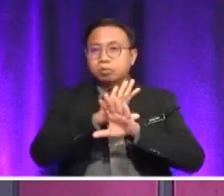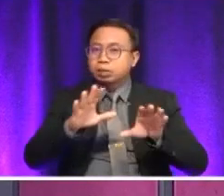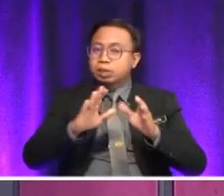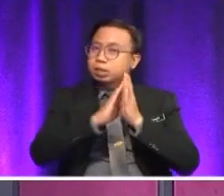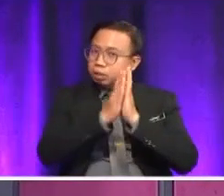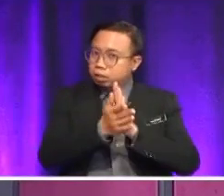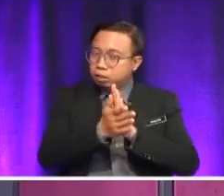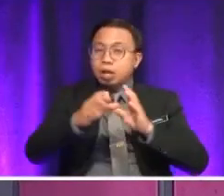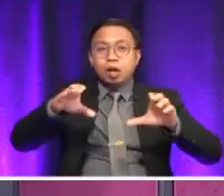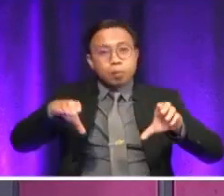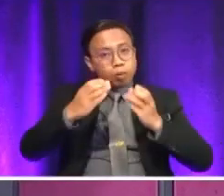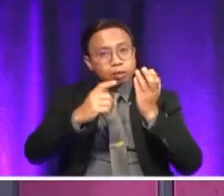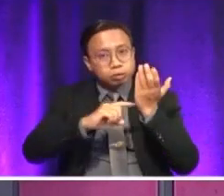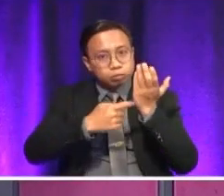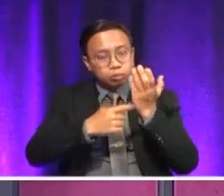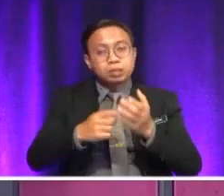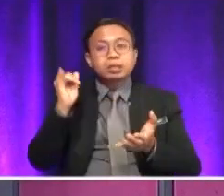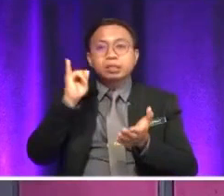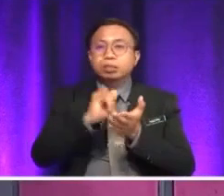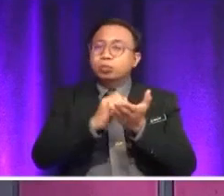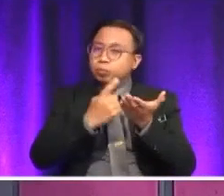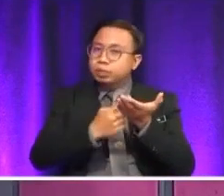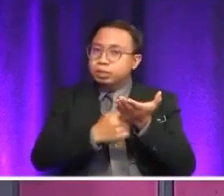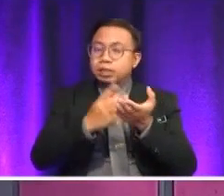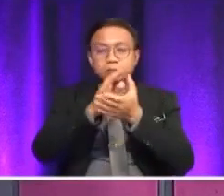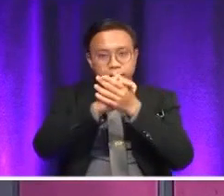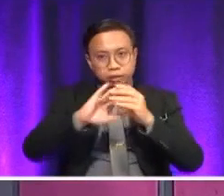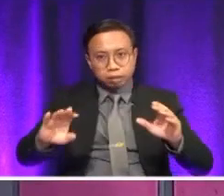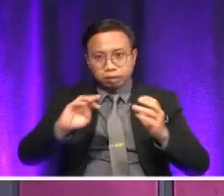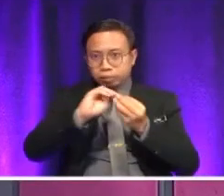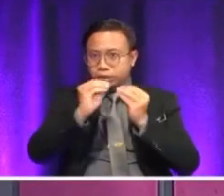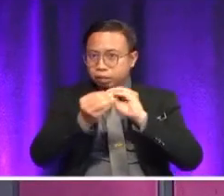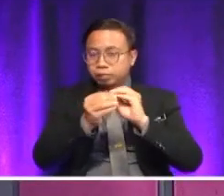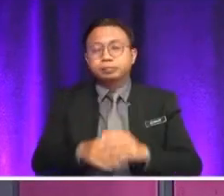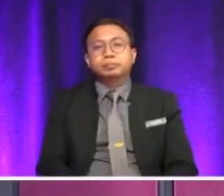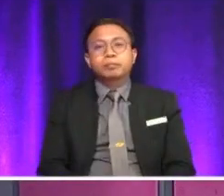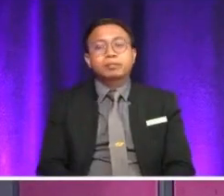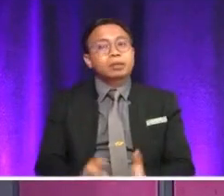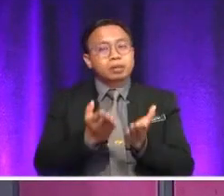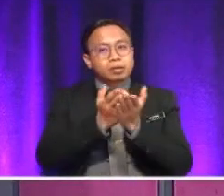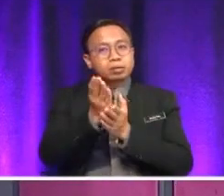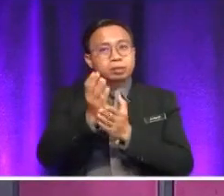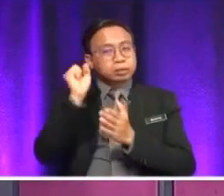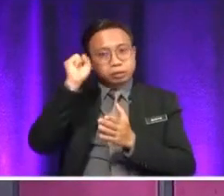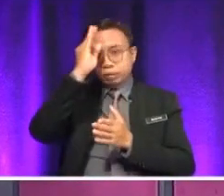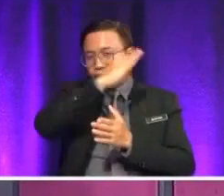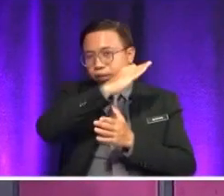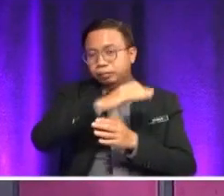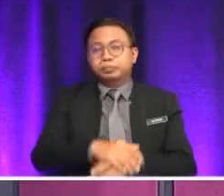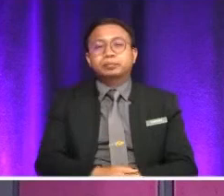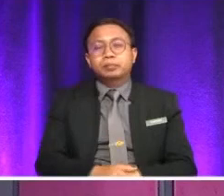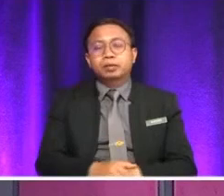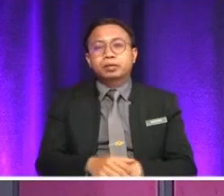balik semula. Betul. Itu berbincang untuk menyelesaikan masalah. Ya. Seterusnya adalah bersikap toleransi